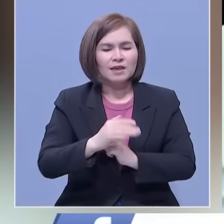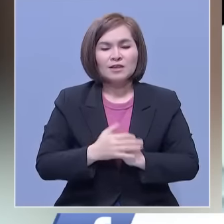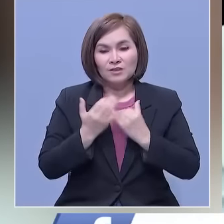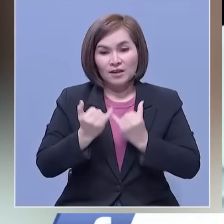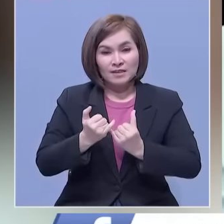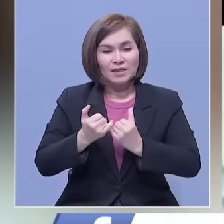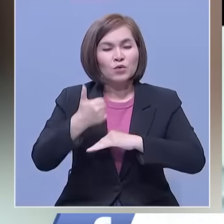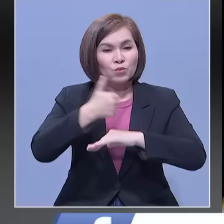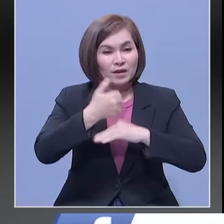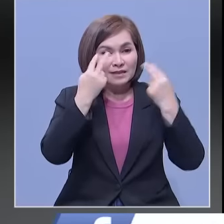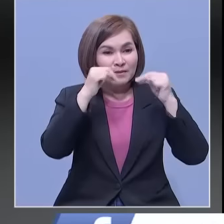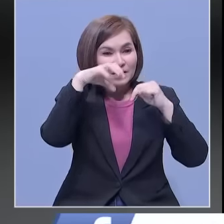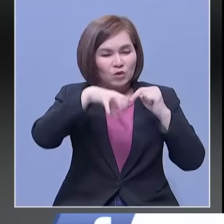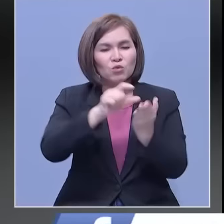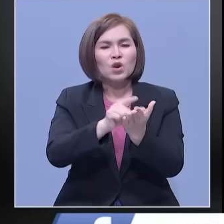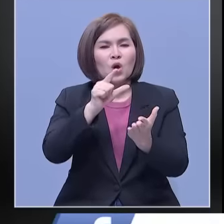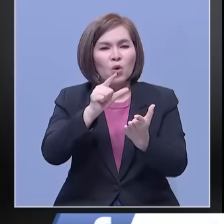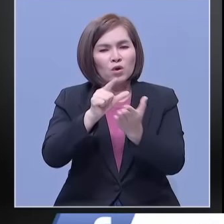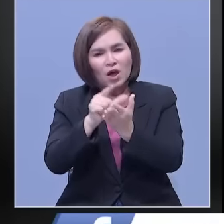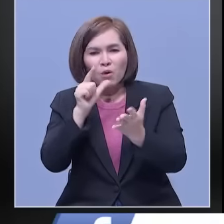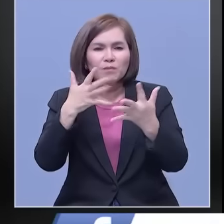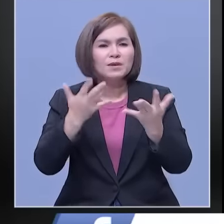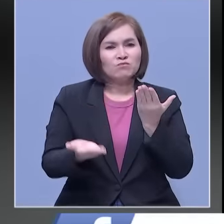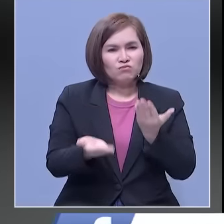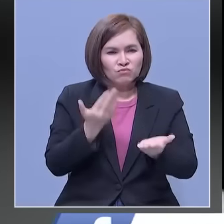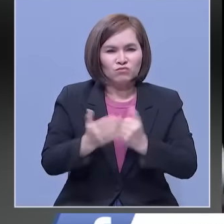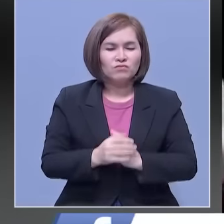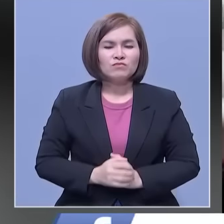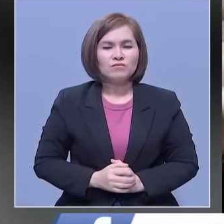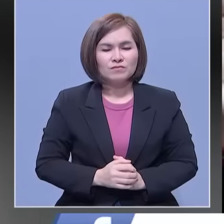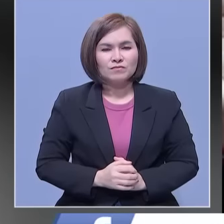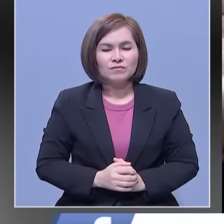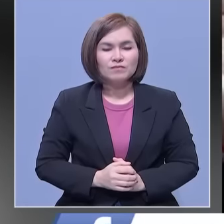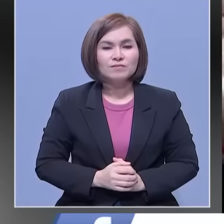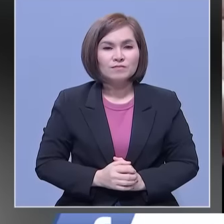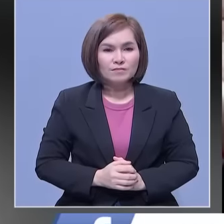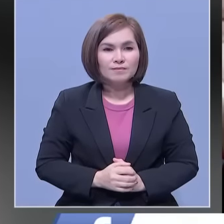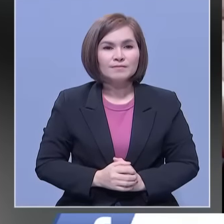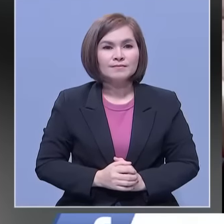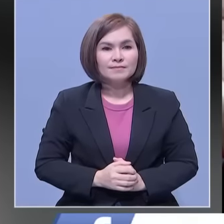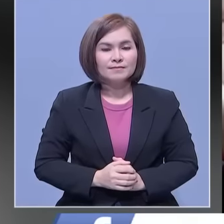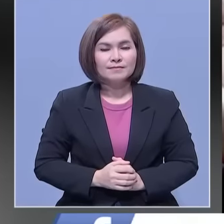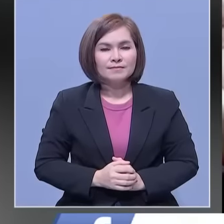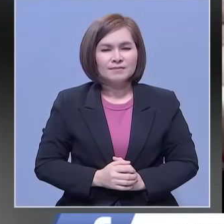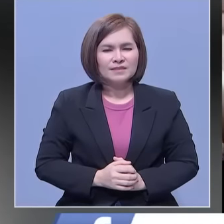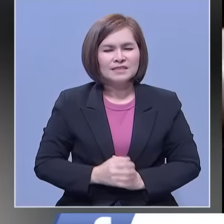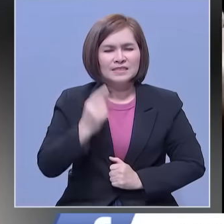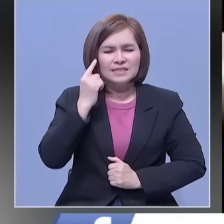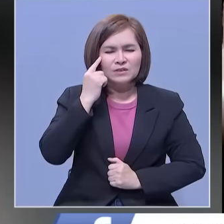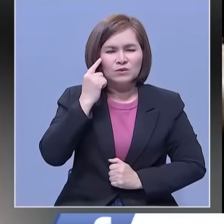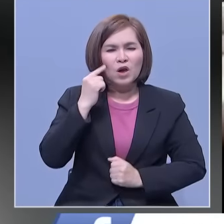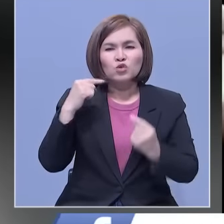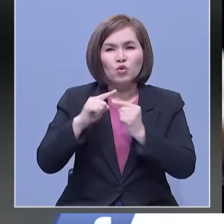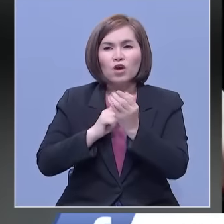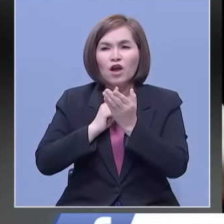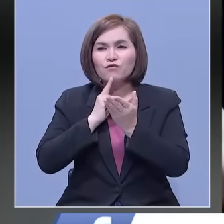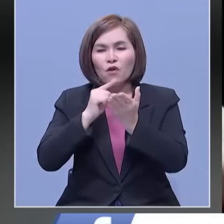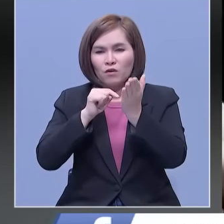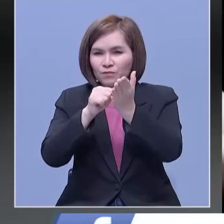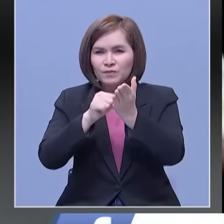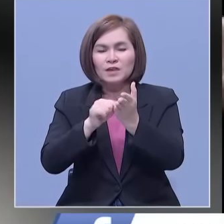ออกหรือจะไม่ลาออกจากตำแหน่งรัฐมนตรีประจำสำนักนายกรัฐมนตรีก็มองว่าไม่ได้มีผลต่อคำร้องนี้นะ